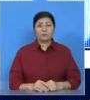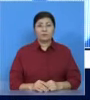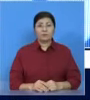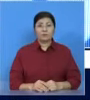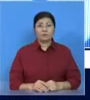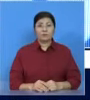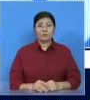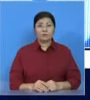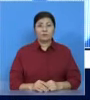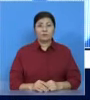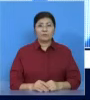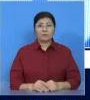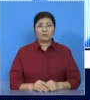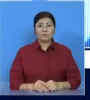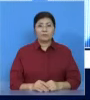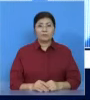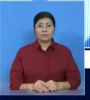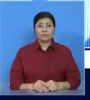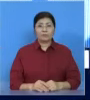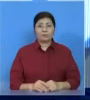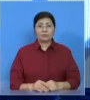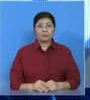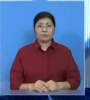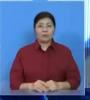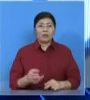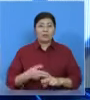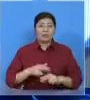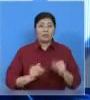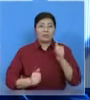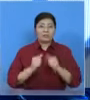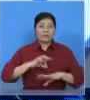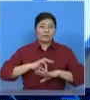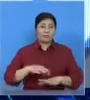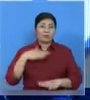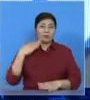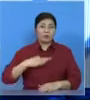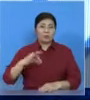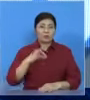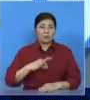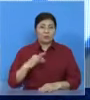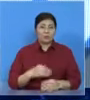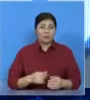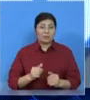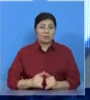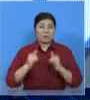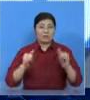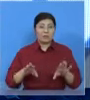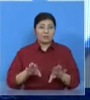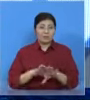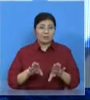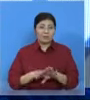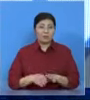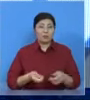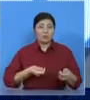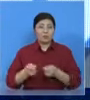теміржол көлігін тасымалдау процессін басқару. Эти соревнования проводятся по Актюбинской области для развития таких сфер, как